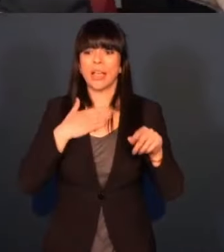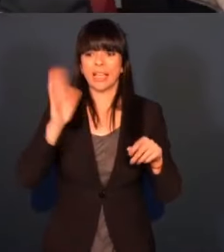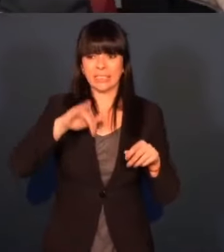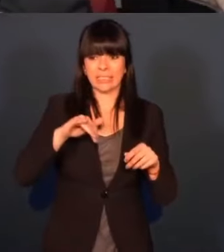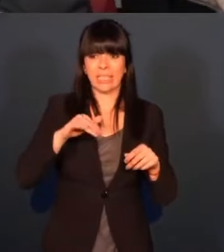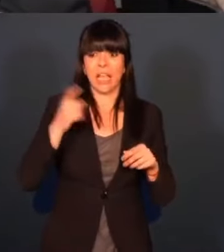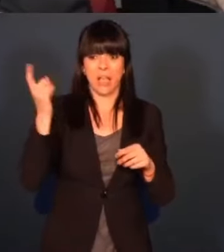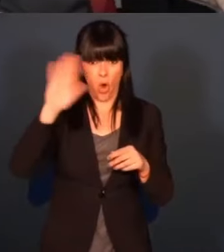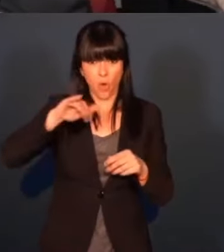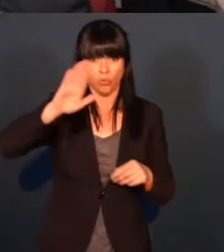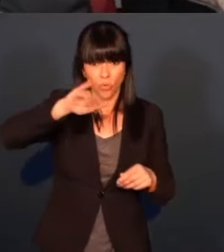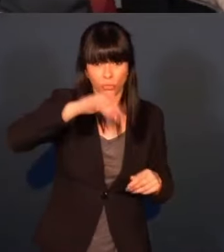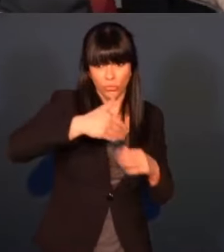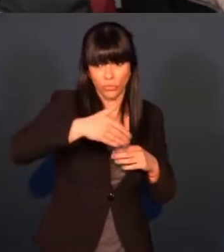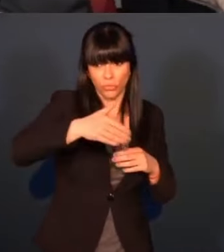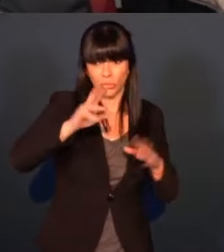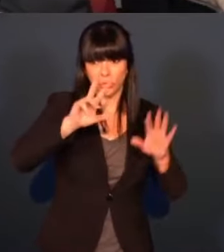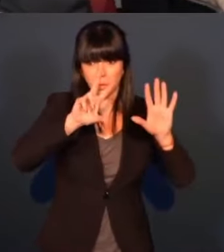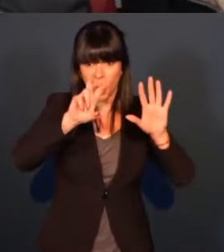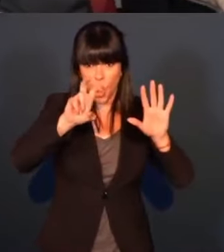завършени до края на тази година.